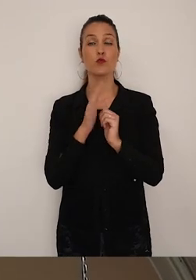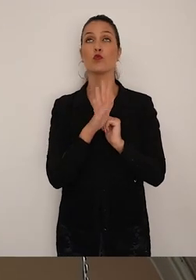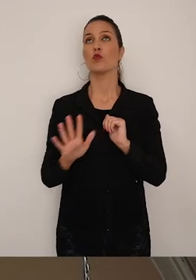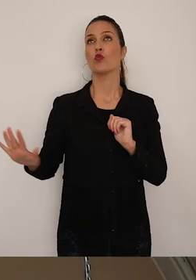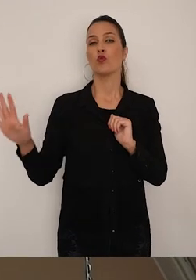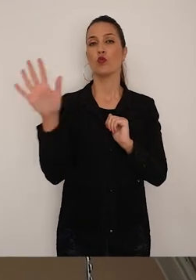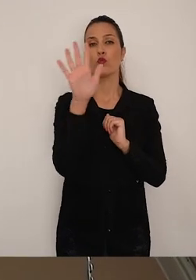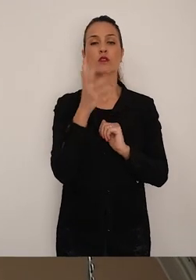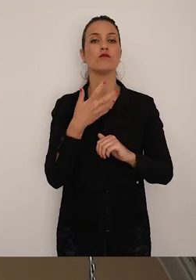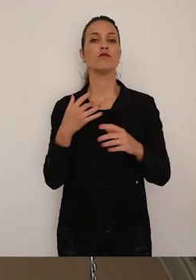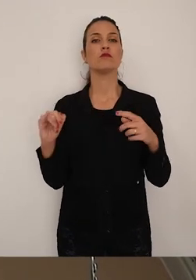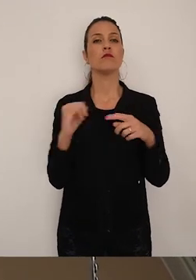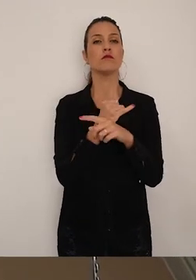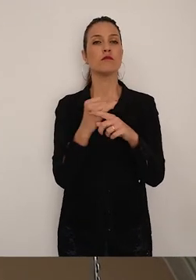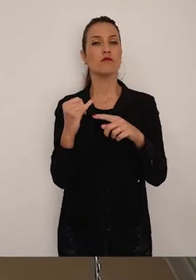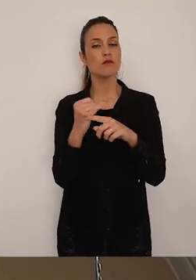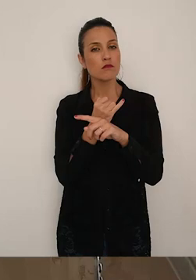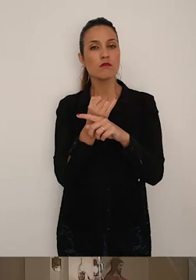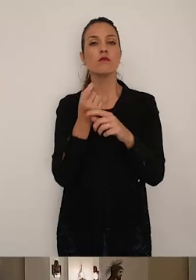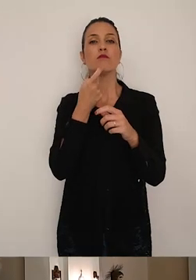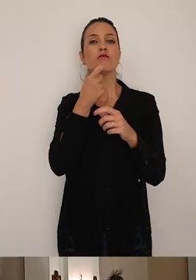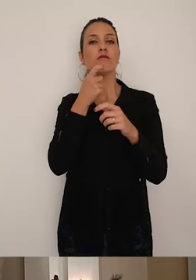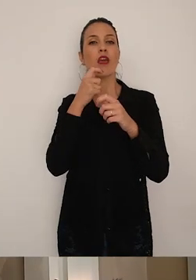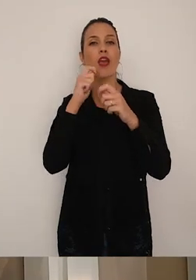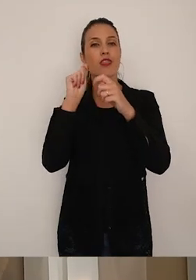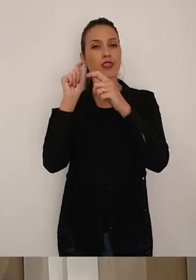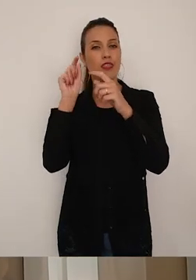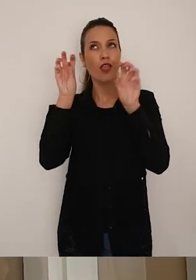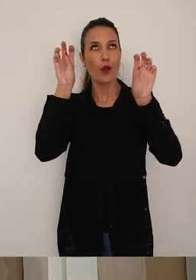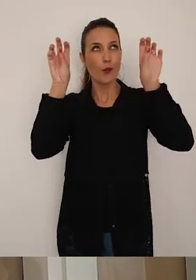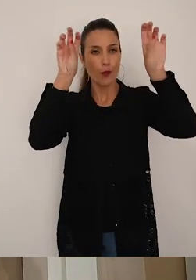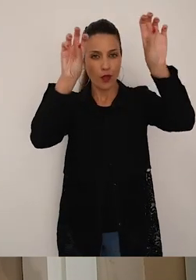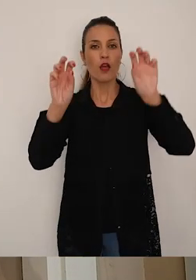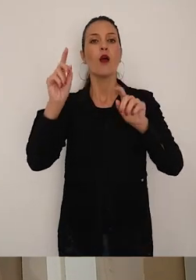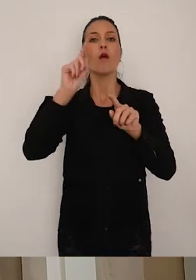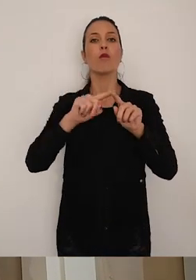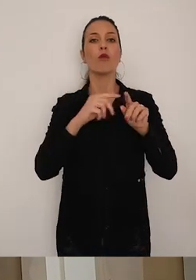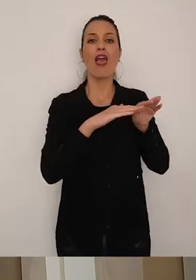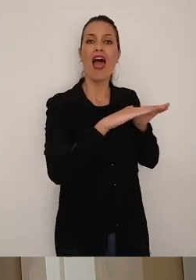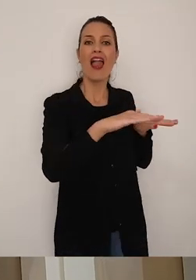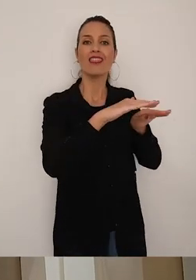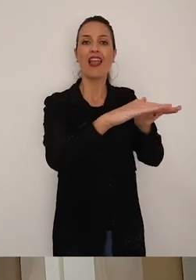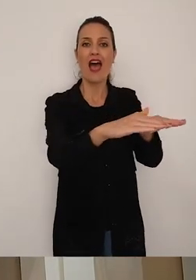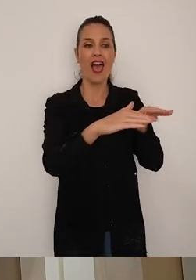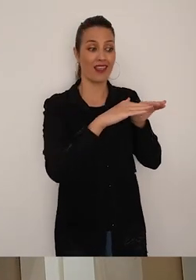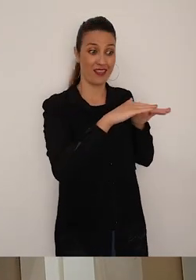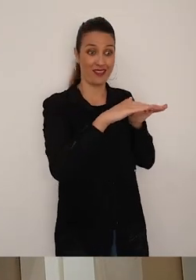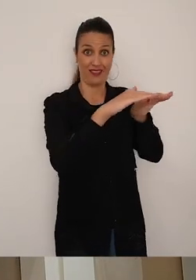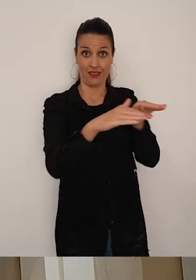Tutta la struttura è abbellita con stucchi finemente decorati ed è impreziosita da numerosi altari laterali.